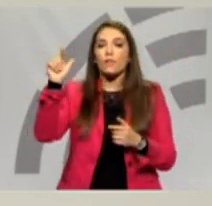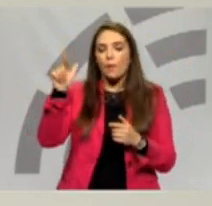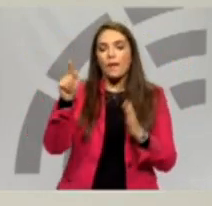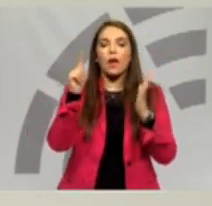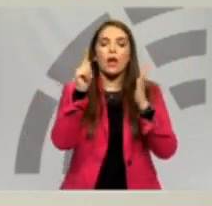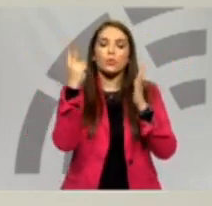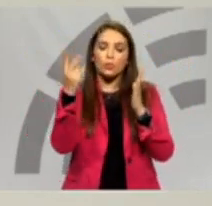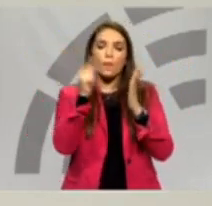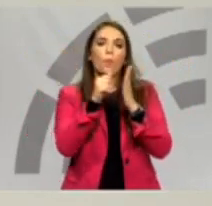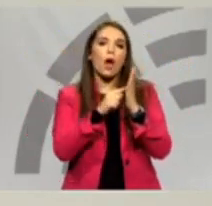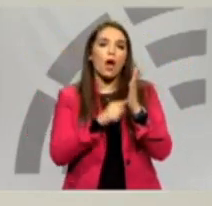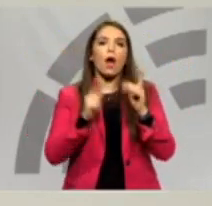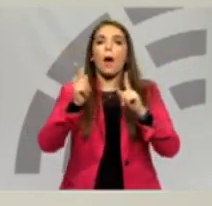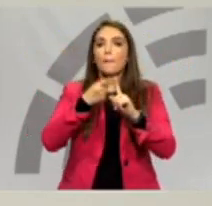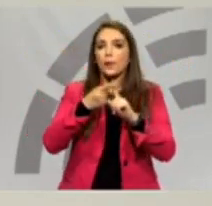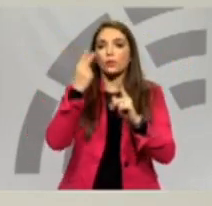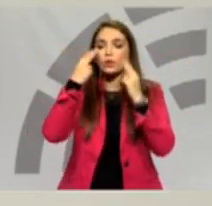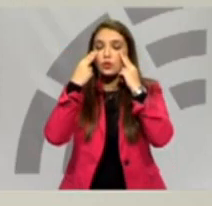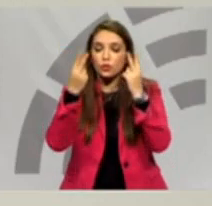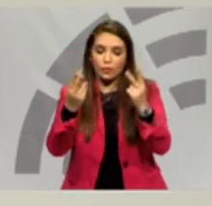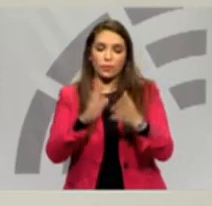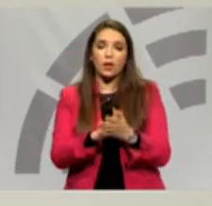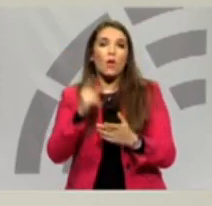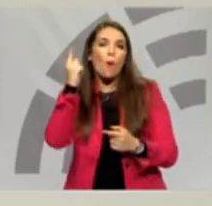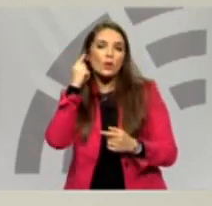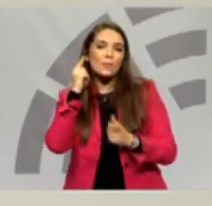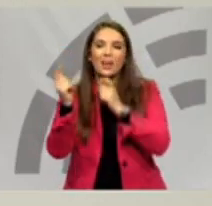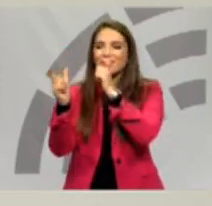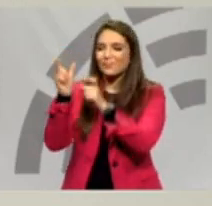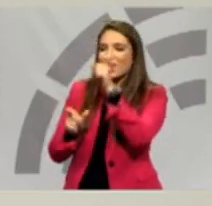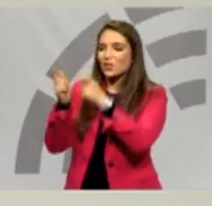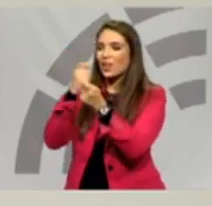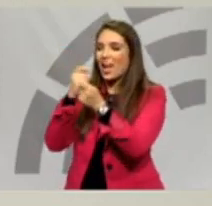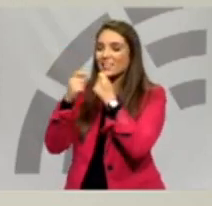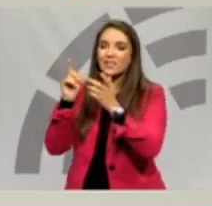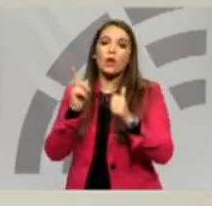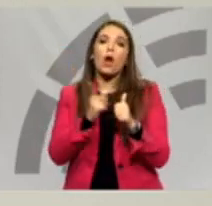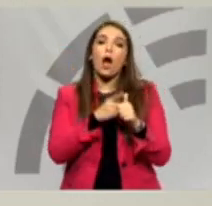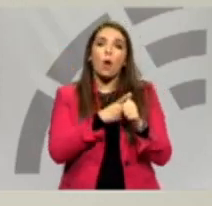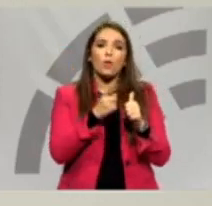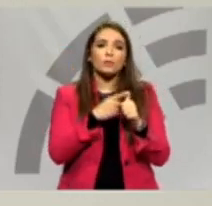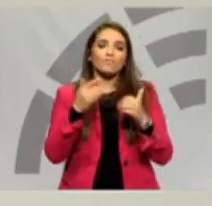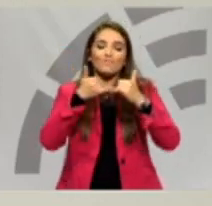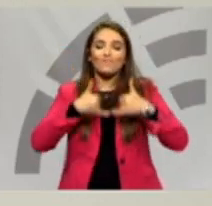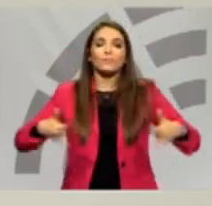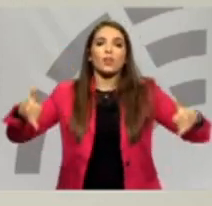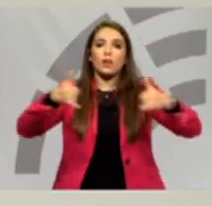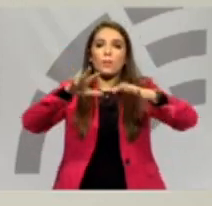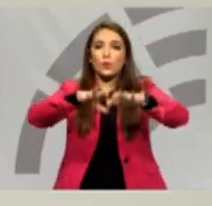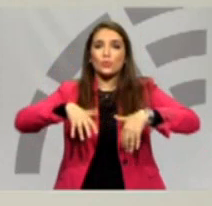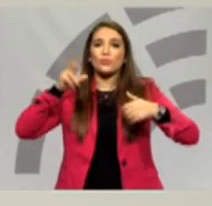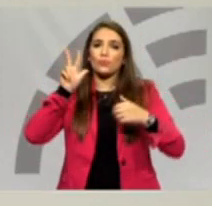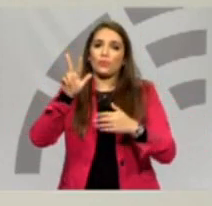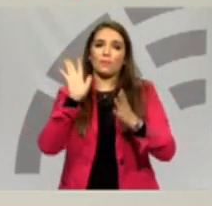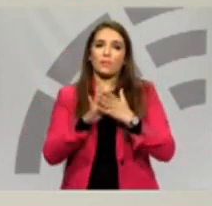تاكدت منهم من خلال زياده الميدانيه والاستماع للمواطنين والمواطنات اولا غموض وعدم فهم لدور